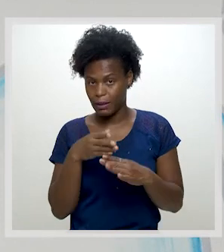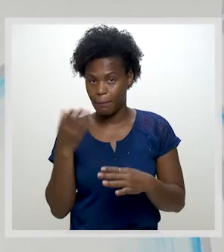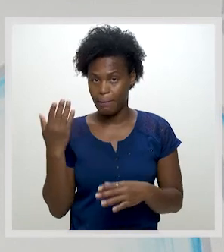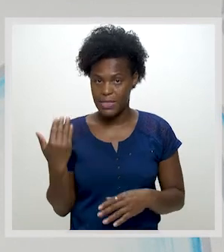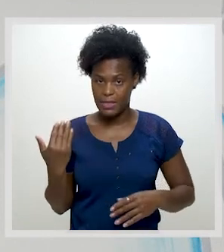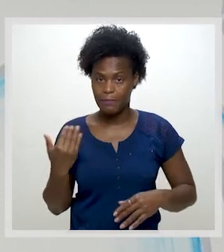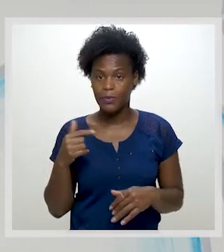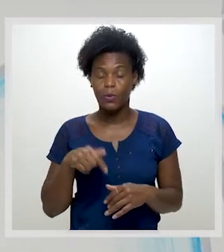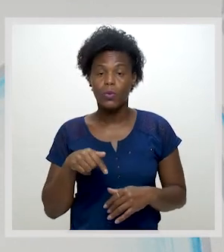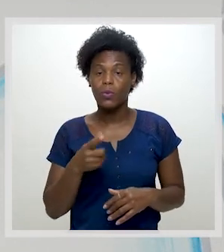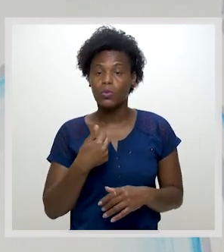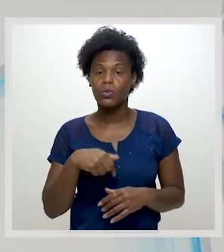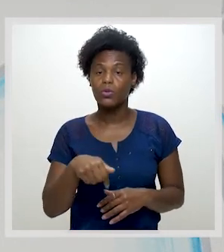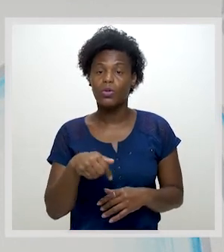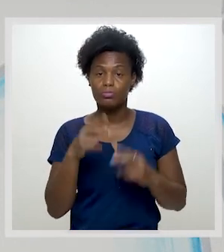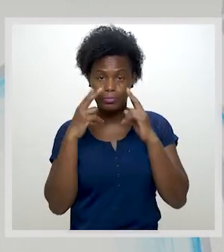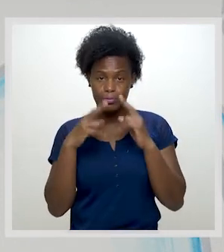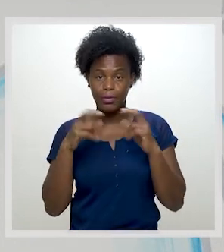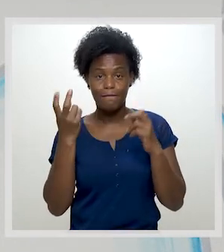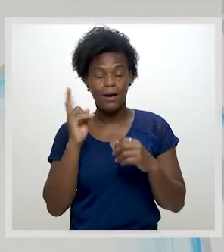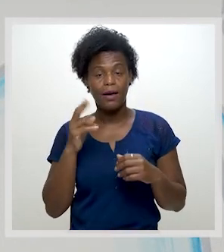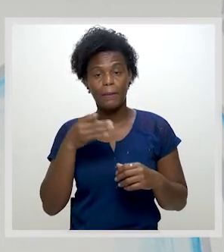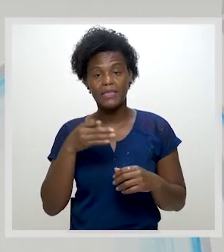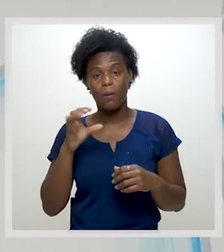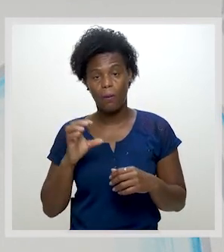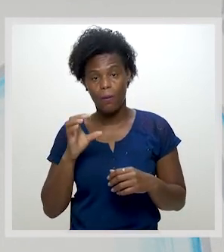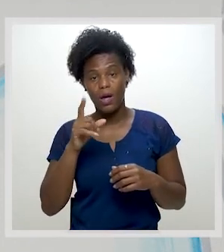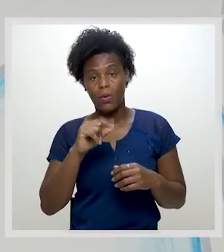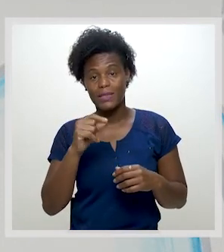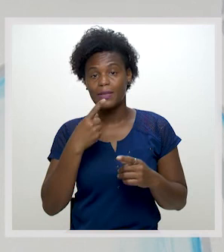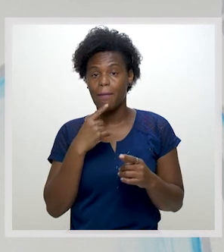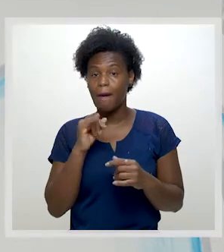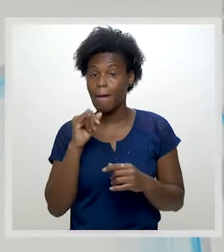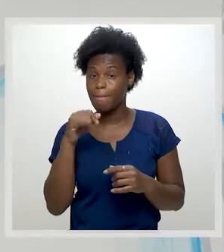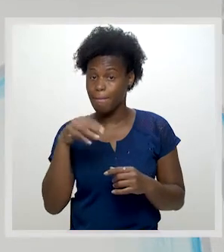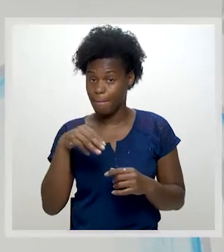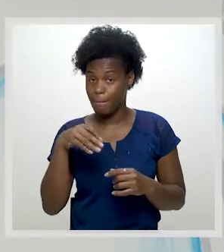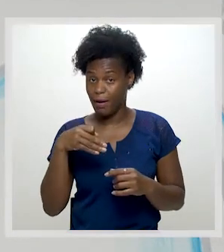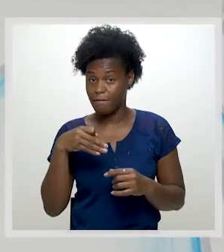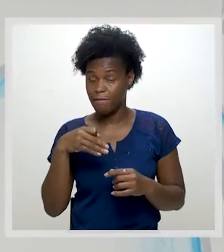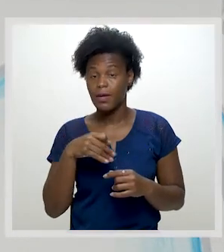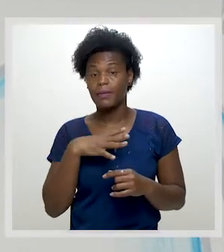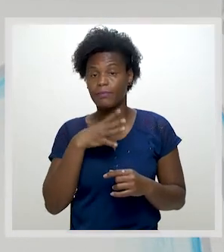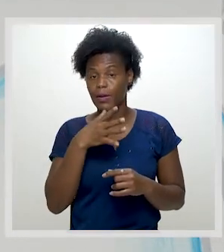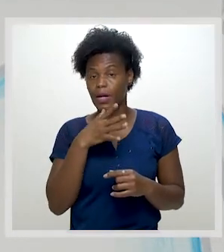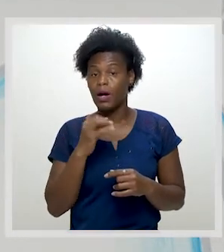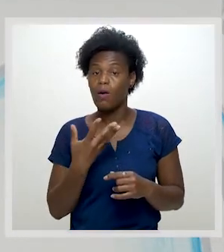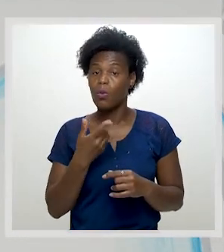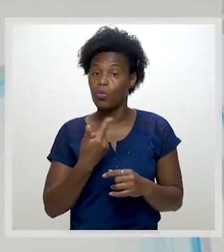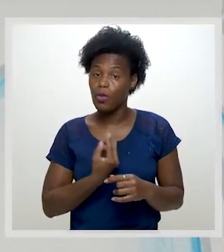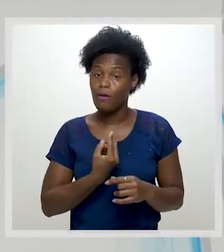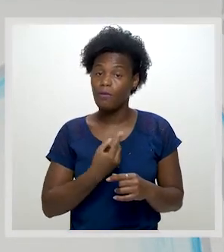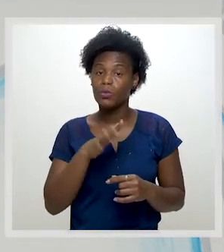au passé, et aujourd'hui nous avons découvert les valeurs du passé composé et de l'imparfait, c'est-à-dire quand on